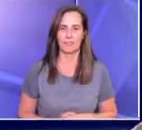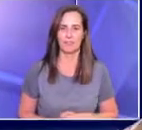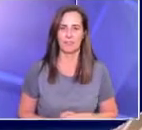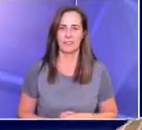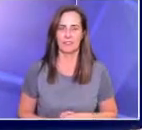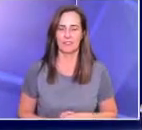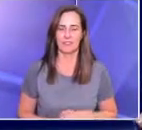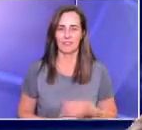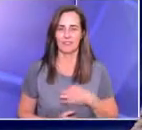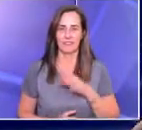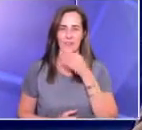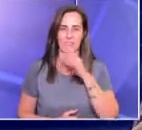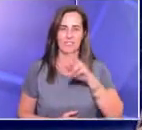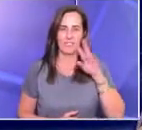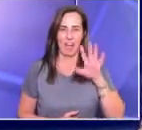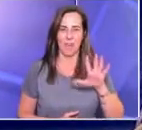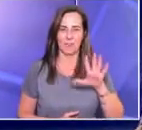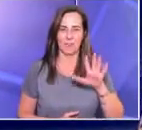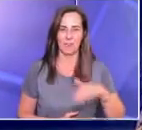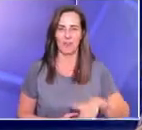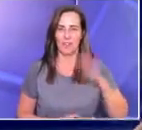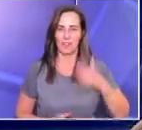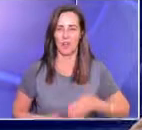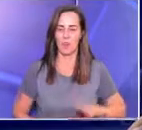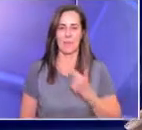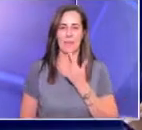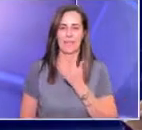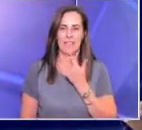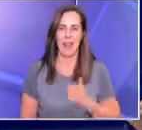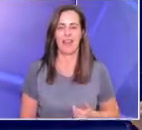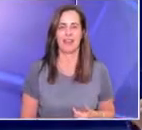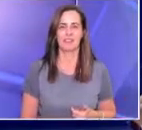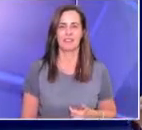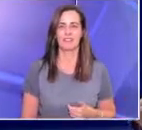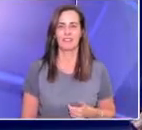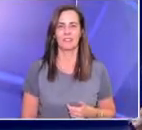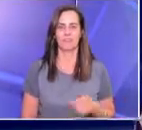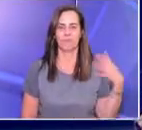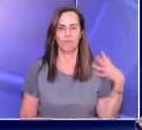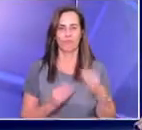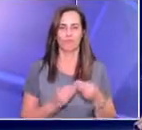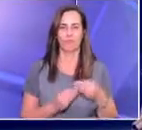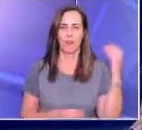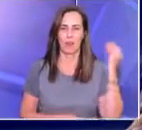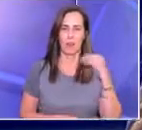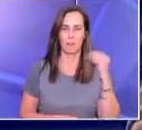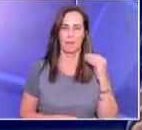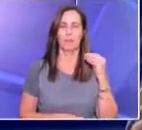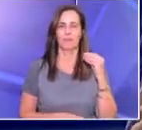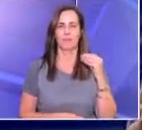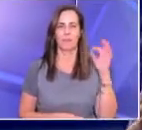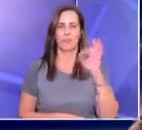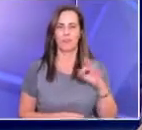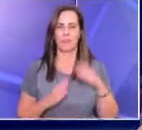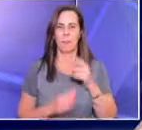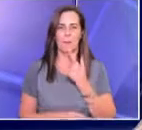אוקיי, אז אני בת 25, גדלתי, נולדתי במגדל העמק. לאורך כל השנים התחנכתי, ועדיין